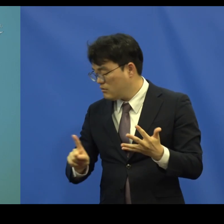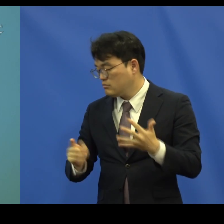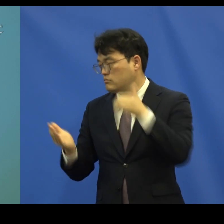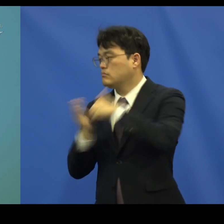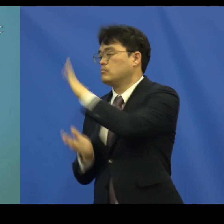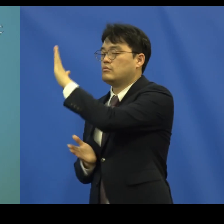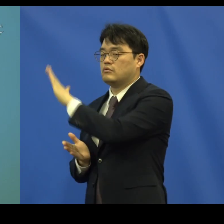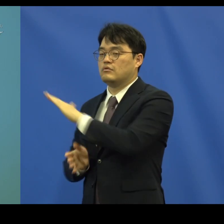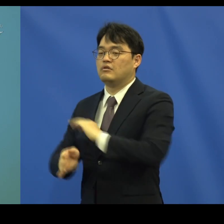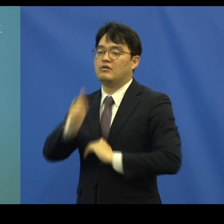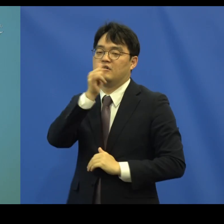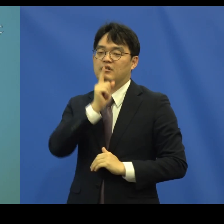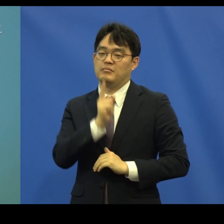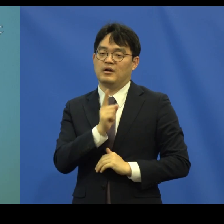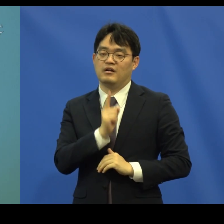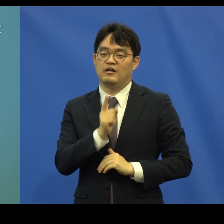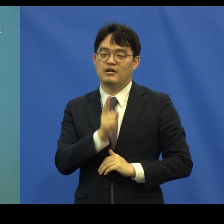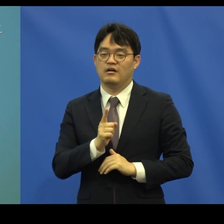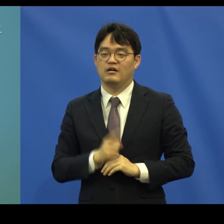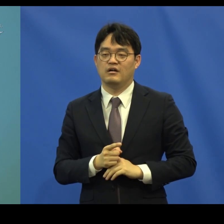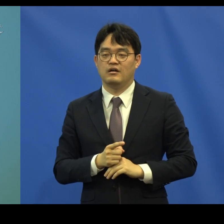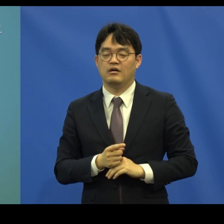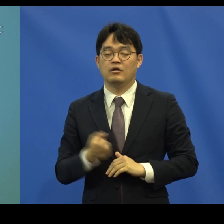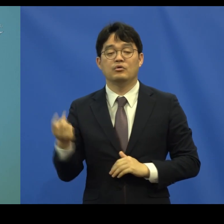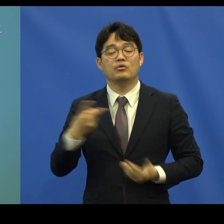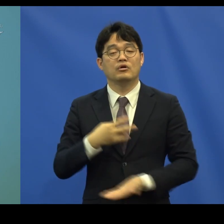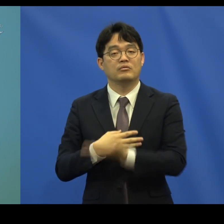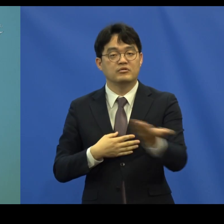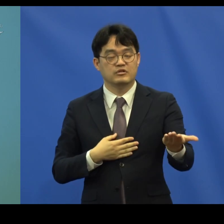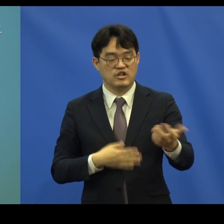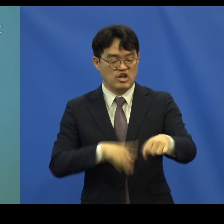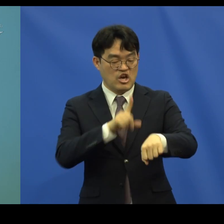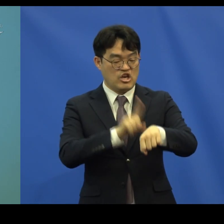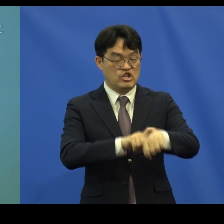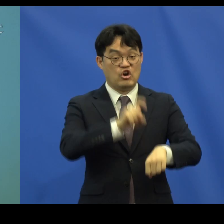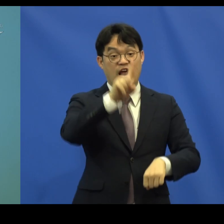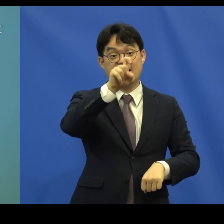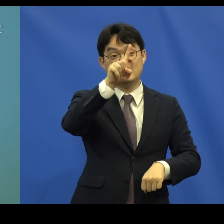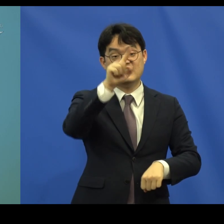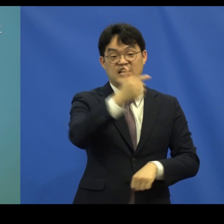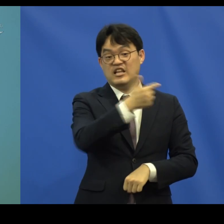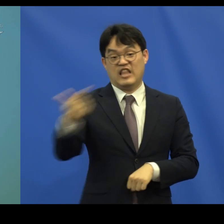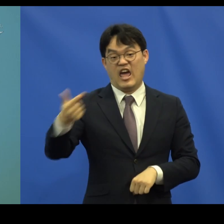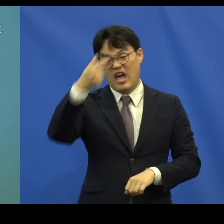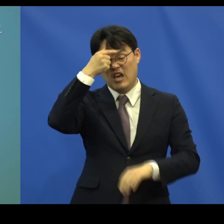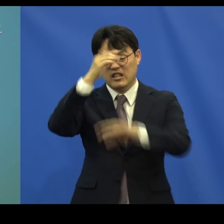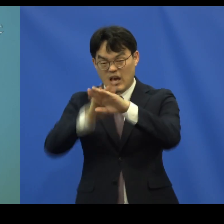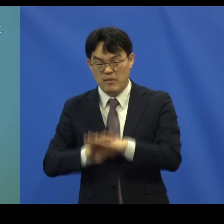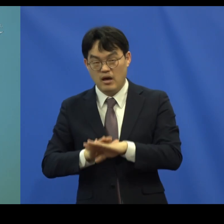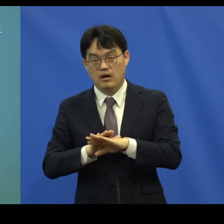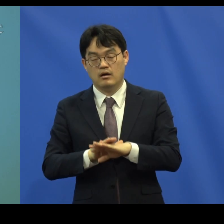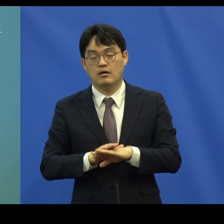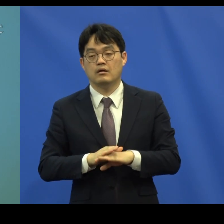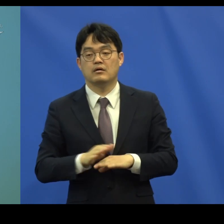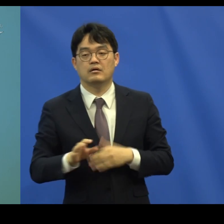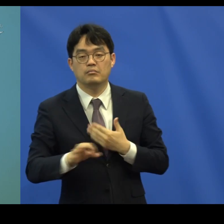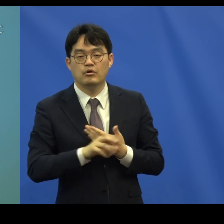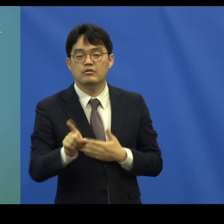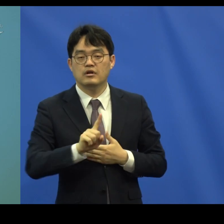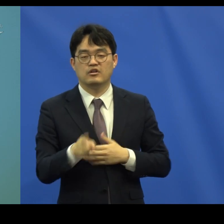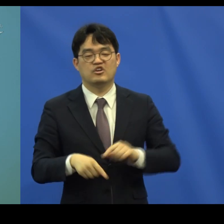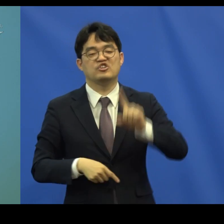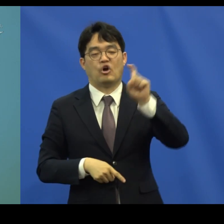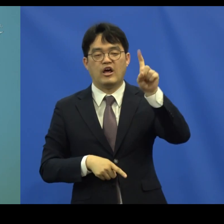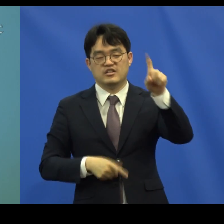그래서 어느 교회 11시 대예배 그럽니다. 11시 대예배. 이게 11시가 아주 우상이 되어 있어요.